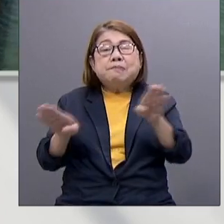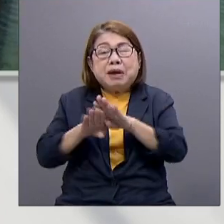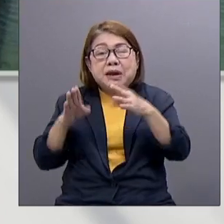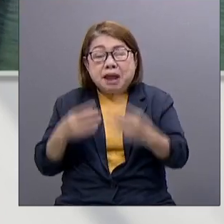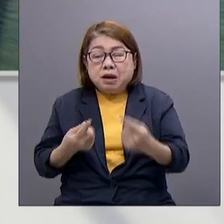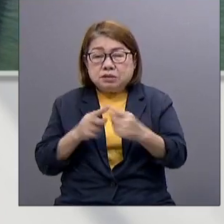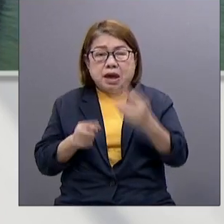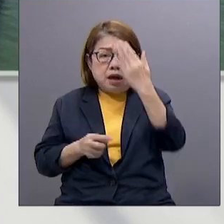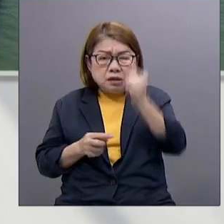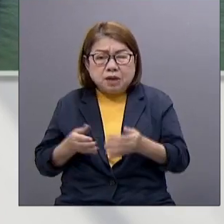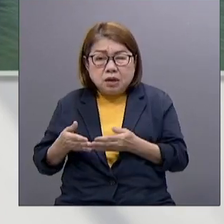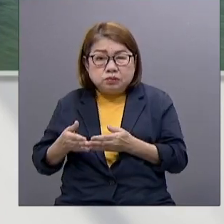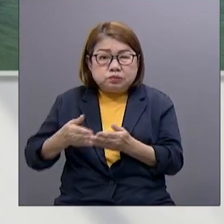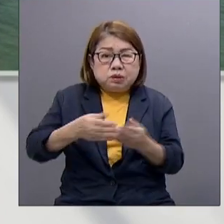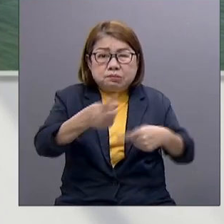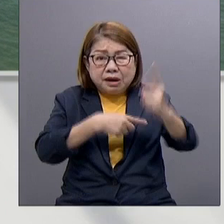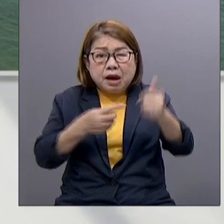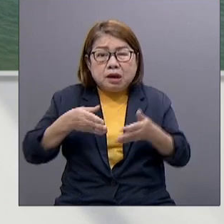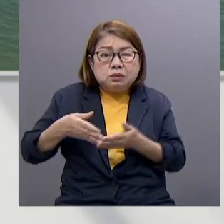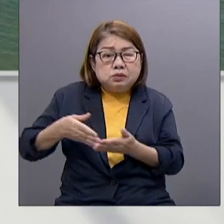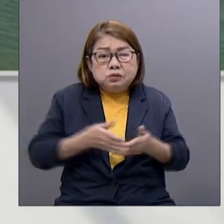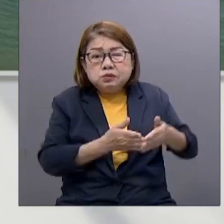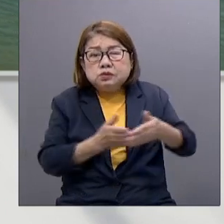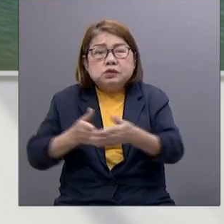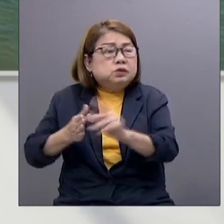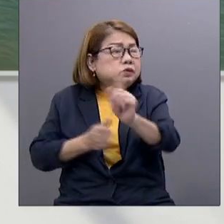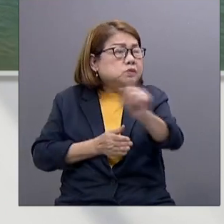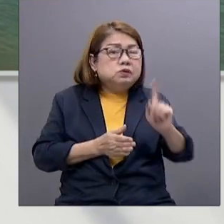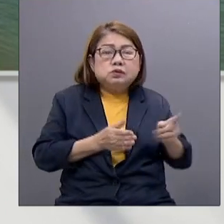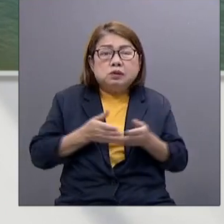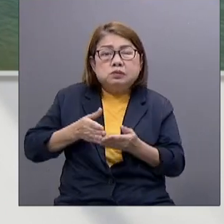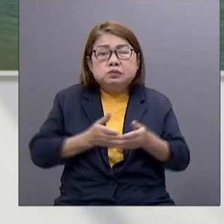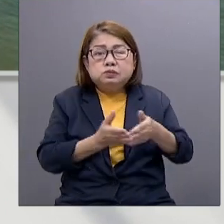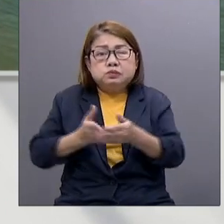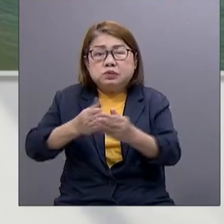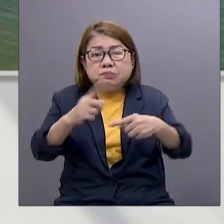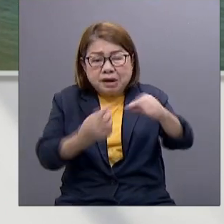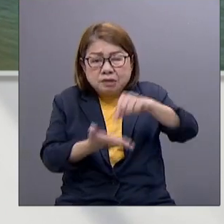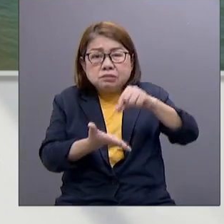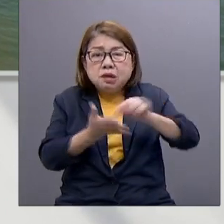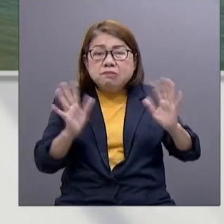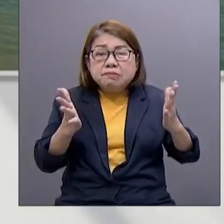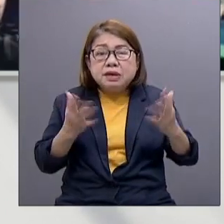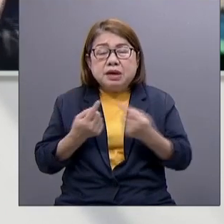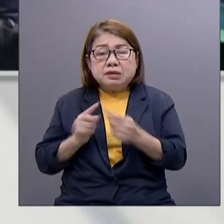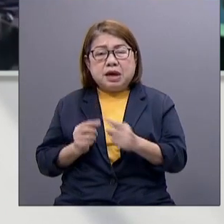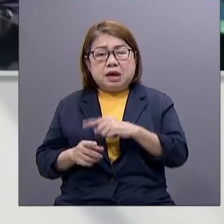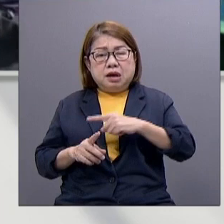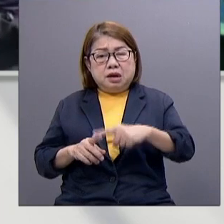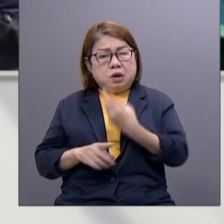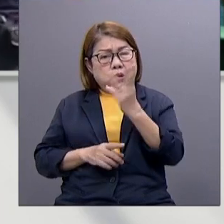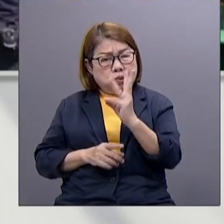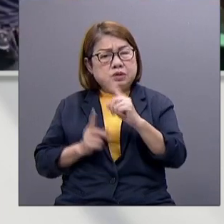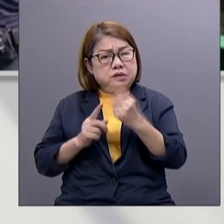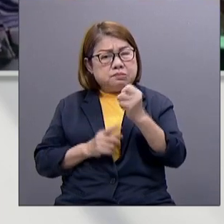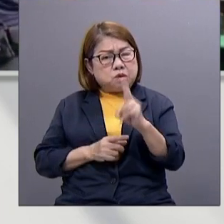ไหนก็ทะเลอ่ะค่ะมันเวิ้งว้างมันไร้ทิศทางและเมื่อวันที่ 12มิถุนายนที่ผ่านมาทำไมมีรายงานออกมาว่า